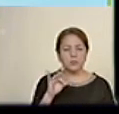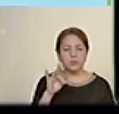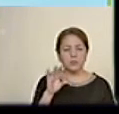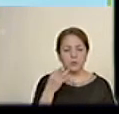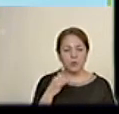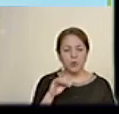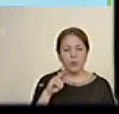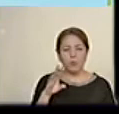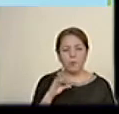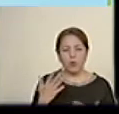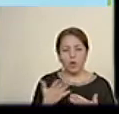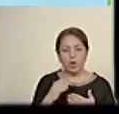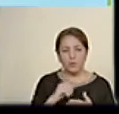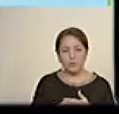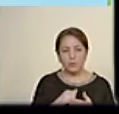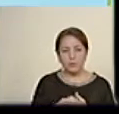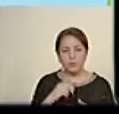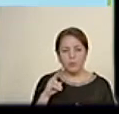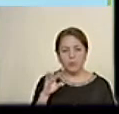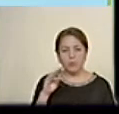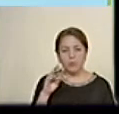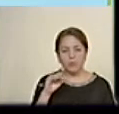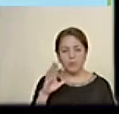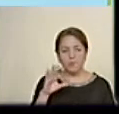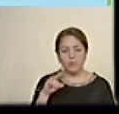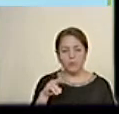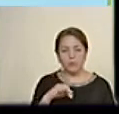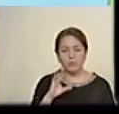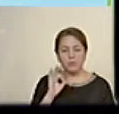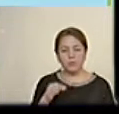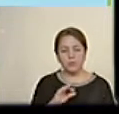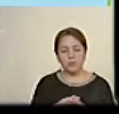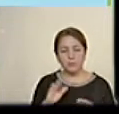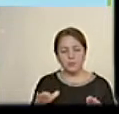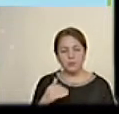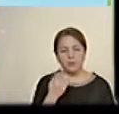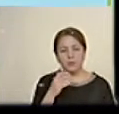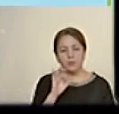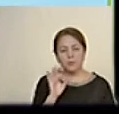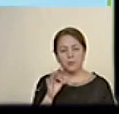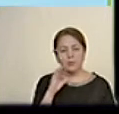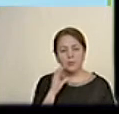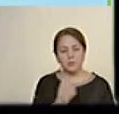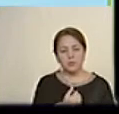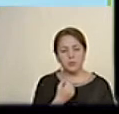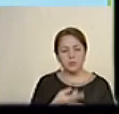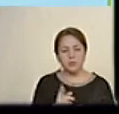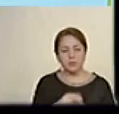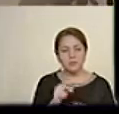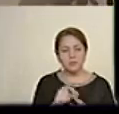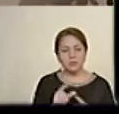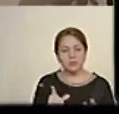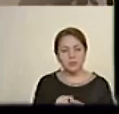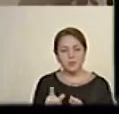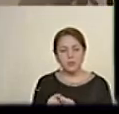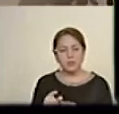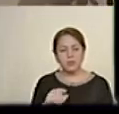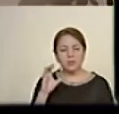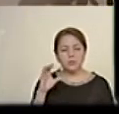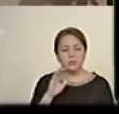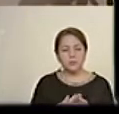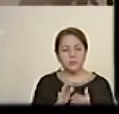какой причине? По неволе. Правильно, ребята, вы правильно догадались. Это у нас словосочетание с обстоятельством